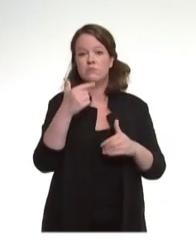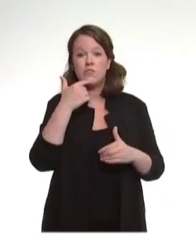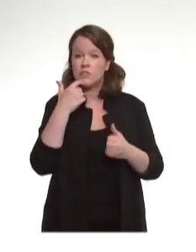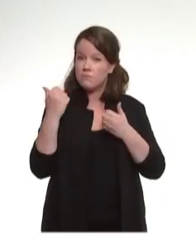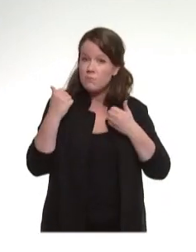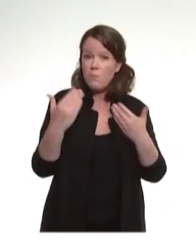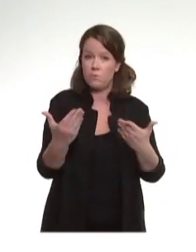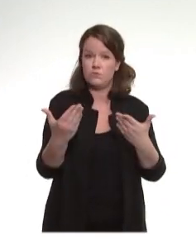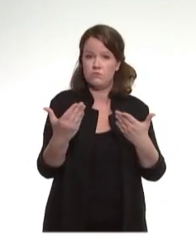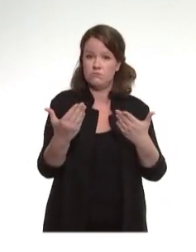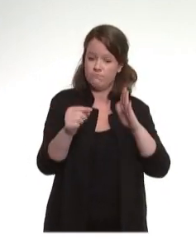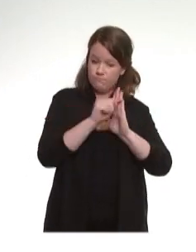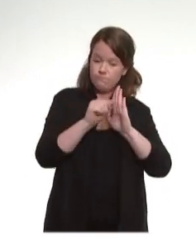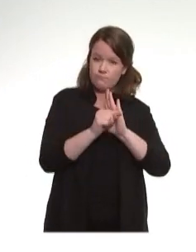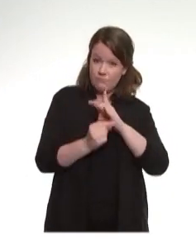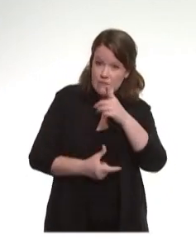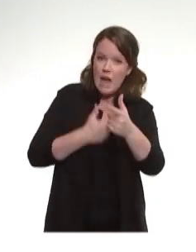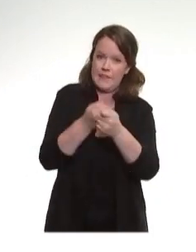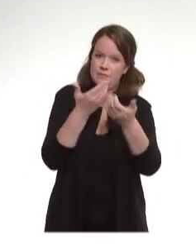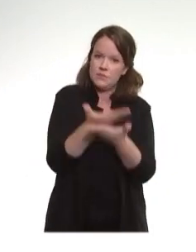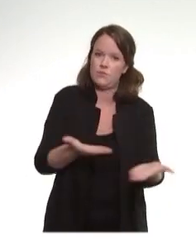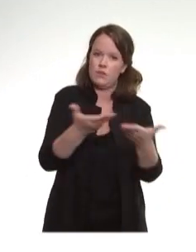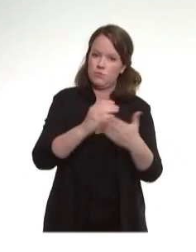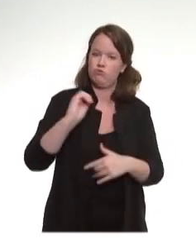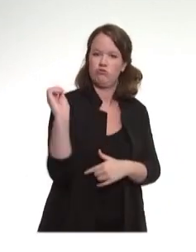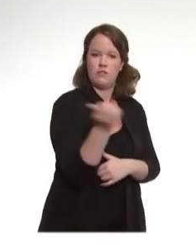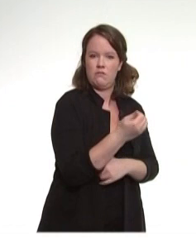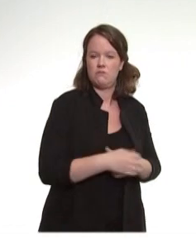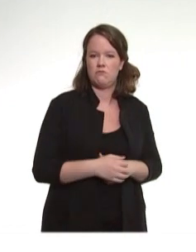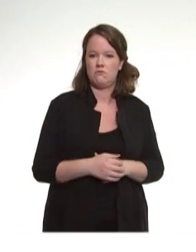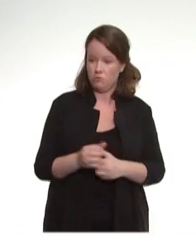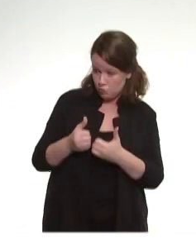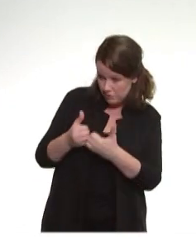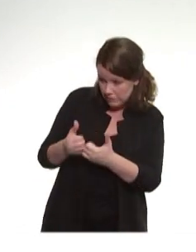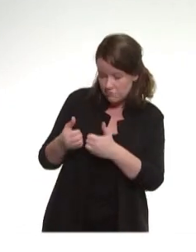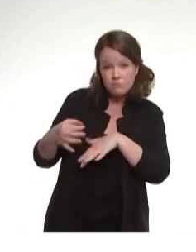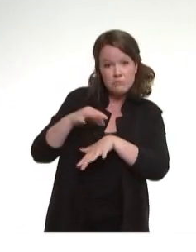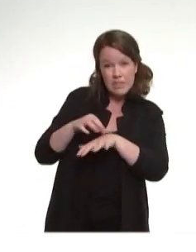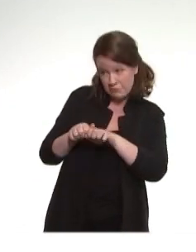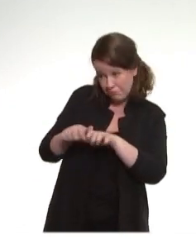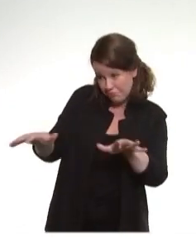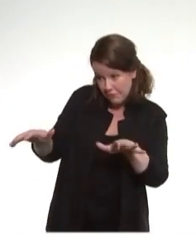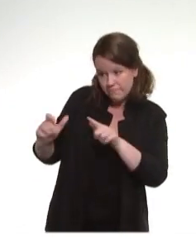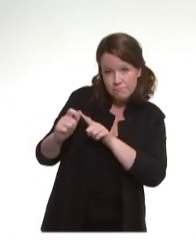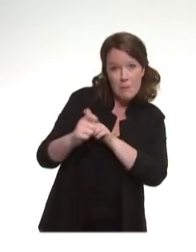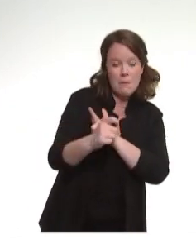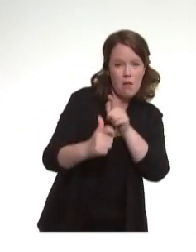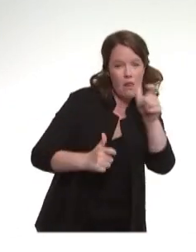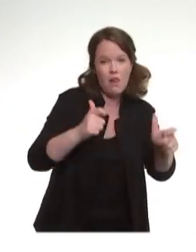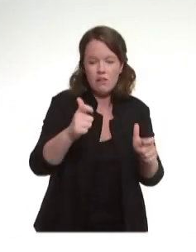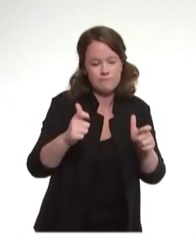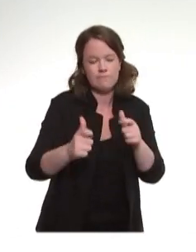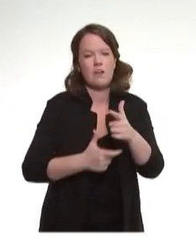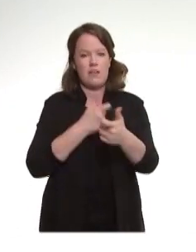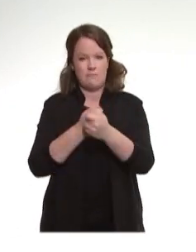la situation sanitaire et aux contraintes qui peuvent en découler pour le monde économique l'un des instruments les plus efficaces